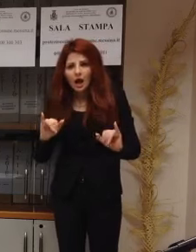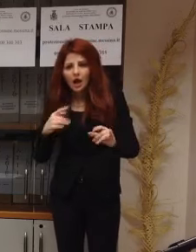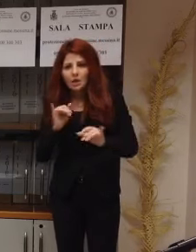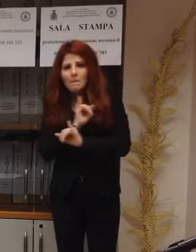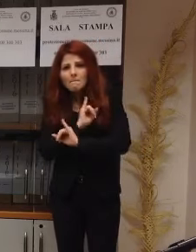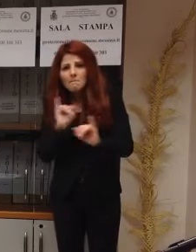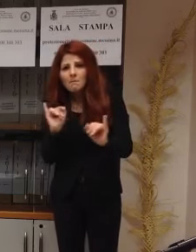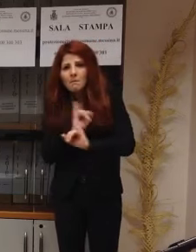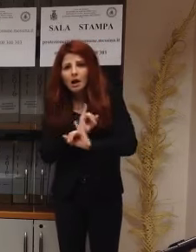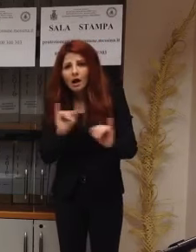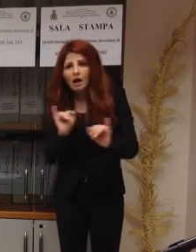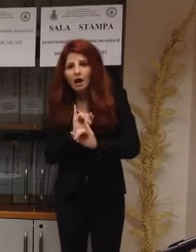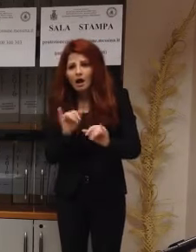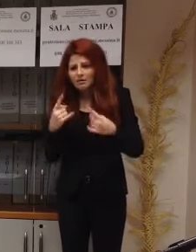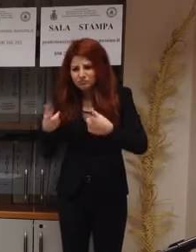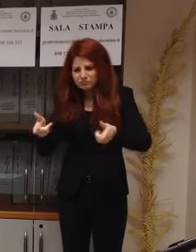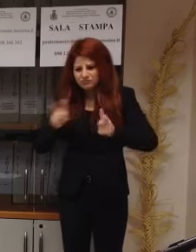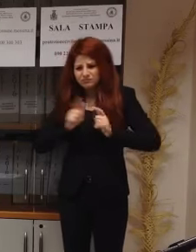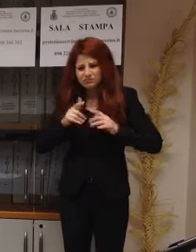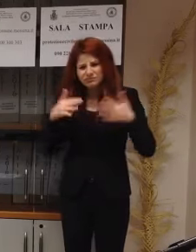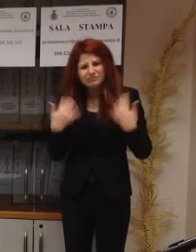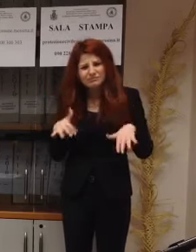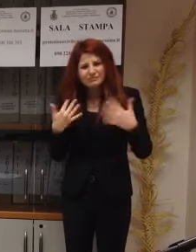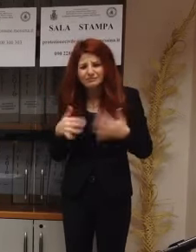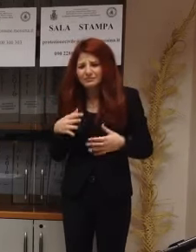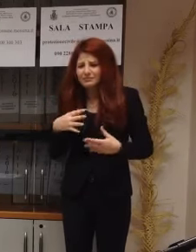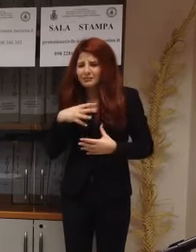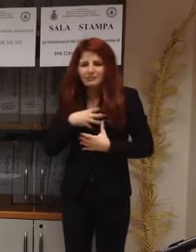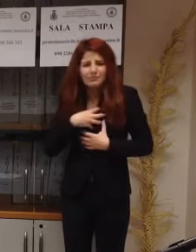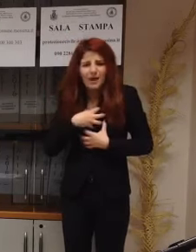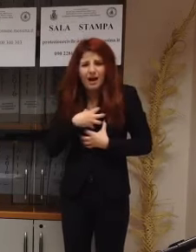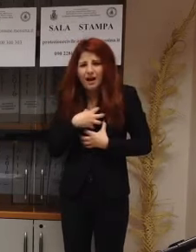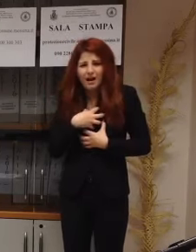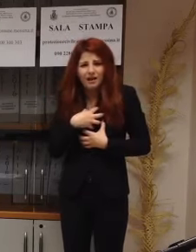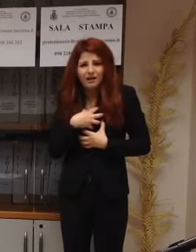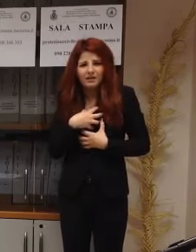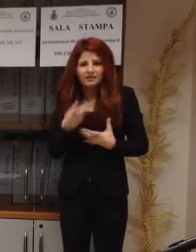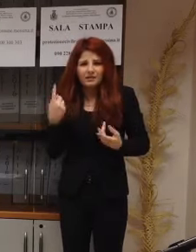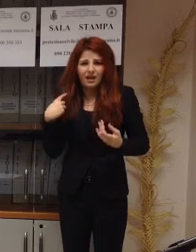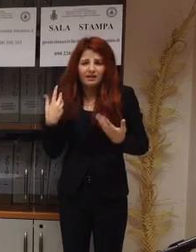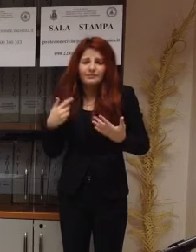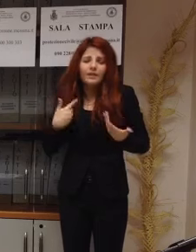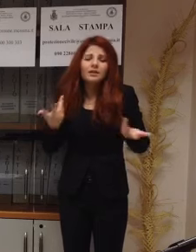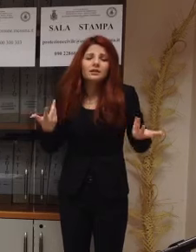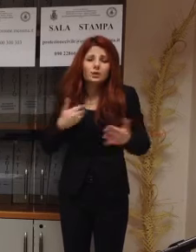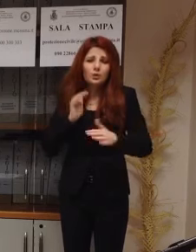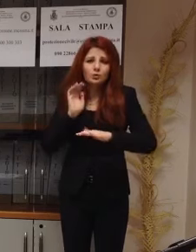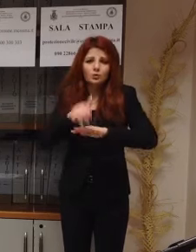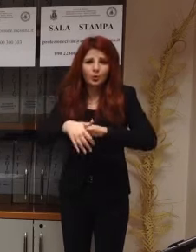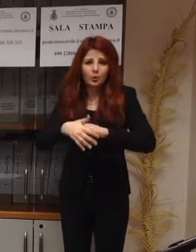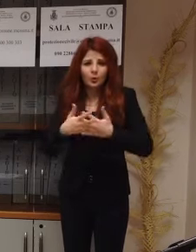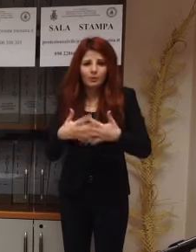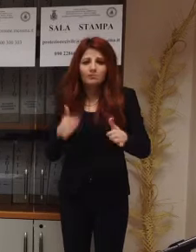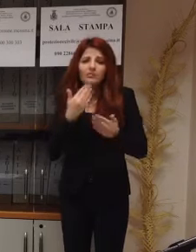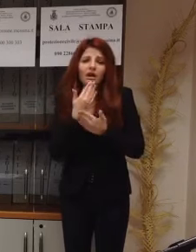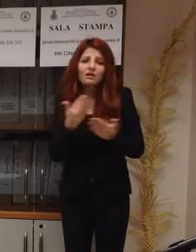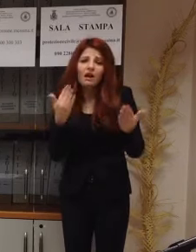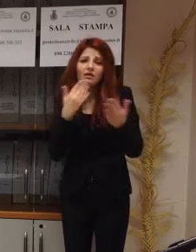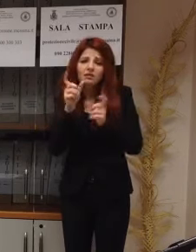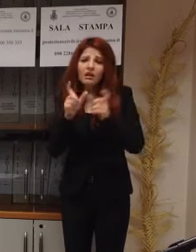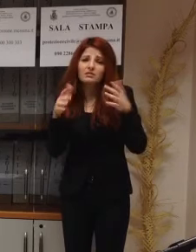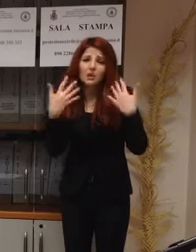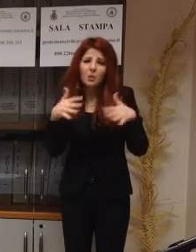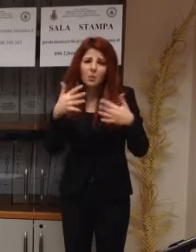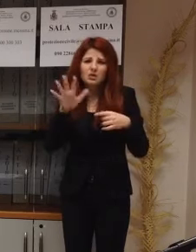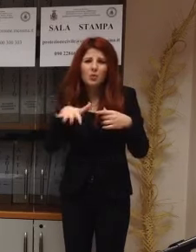questo ieri mi ha fatto male, l'ho superata questa fase. Vi ringrazio per gli oltre, credo, 5.000 messaggi che sono arrivati